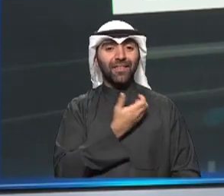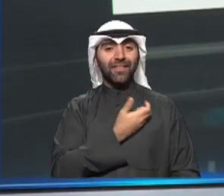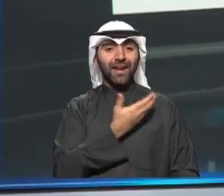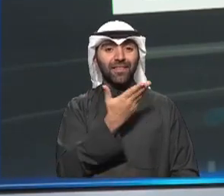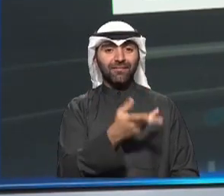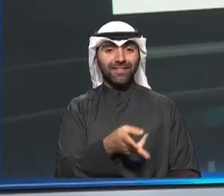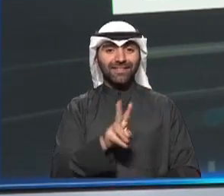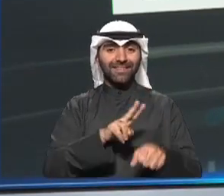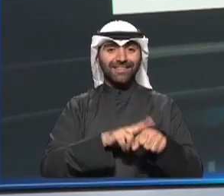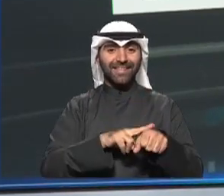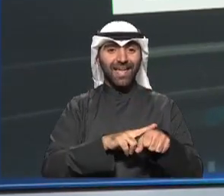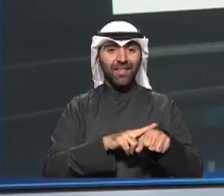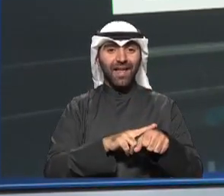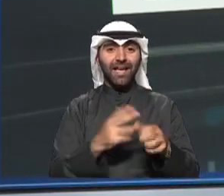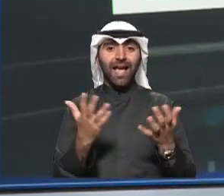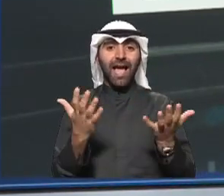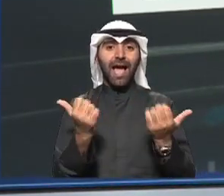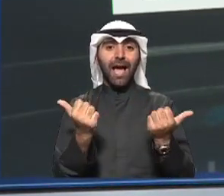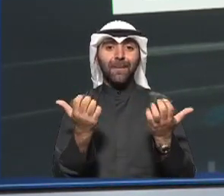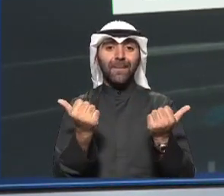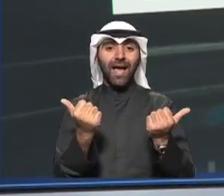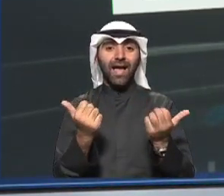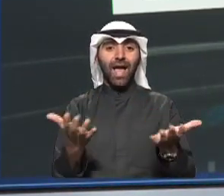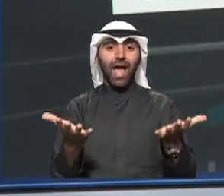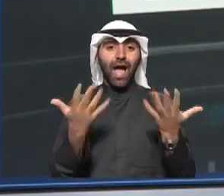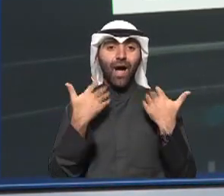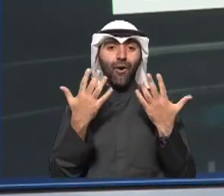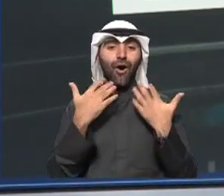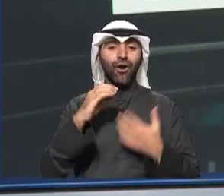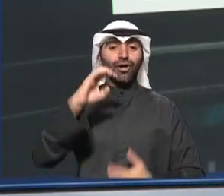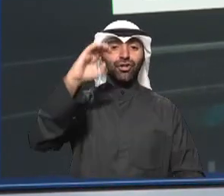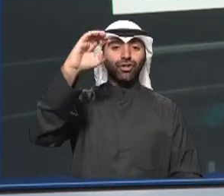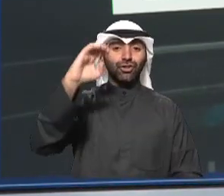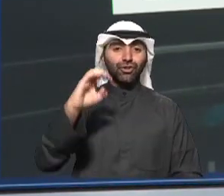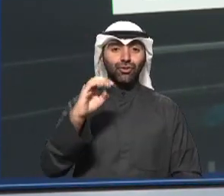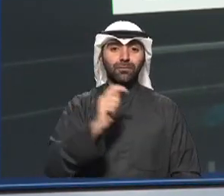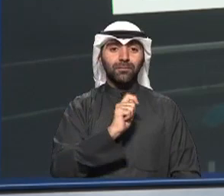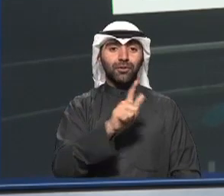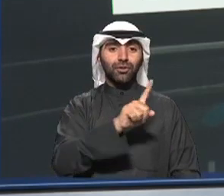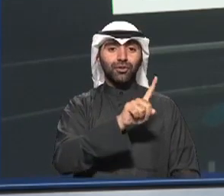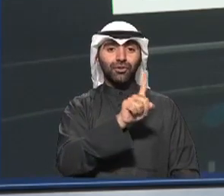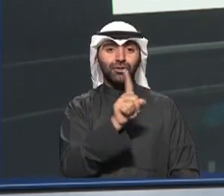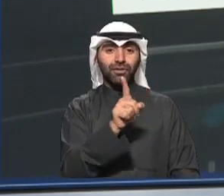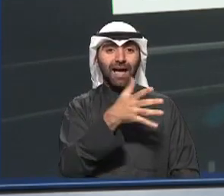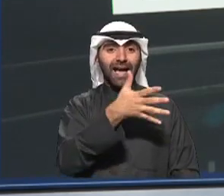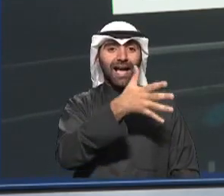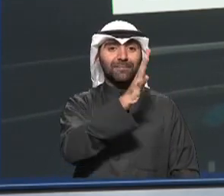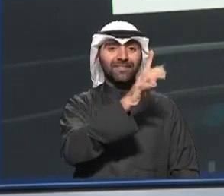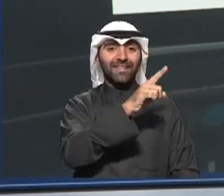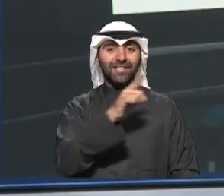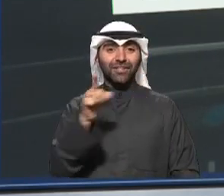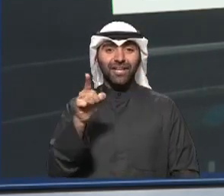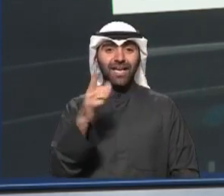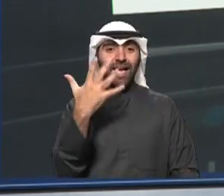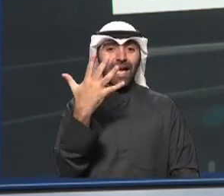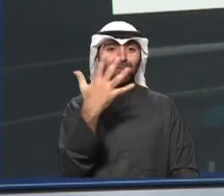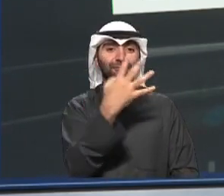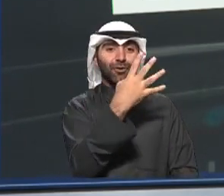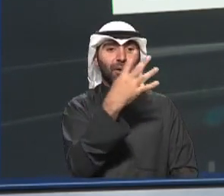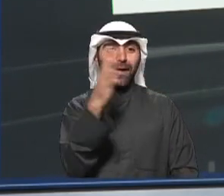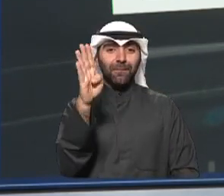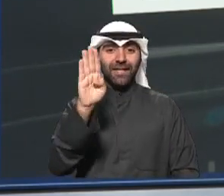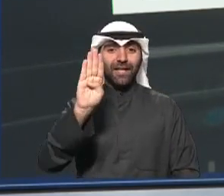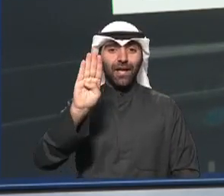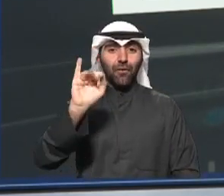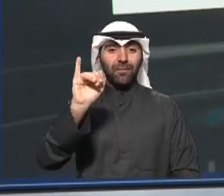أكثر في يوم الأربعاء 15 إلى 50 كيلومتر في الساعة، وفرص الغبار أيضا واردة وأيضا مصحوبة بفرص لأمطار